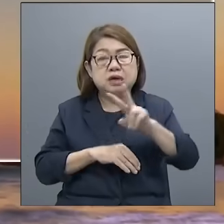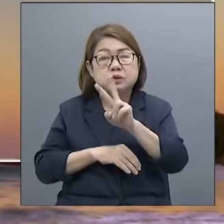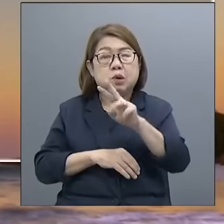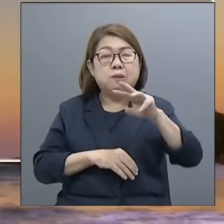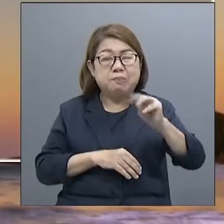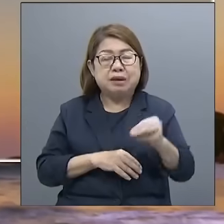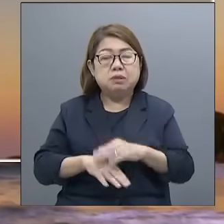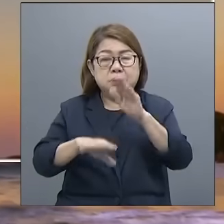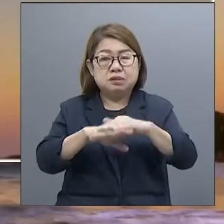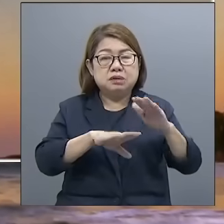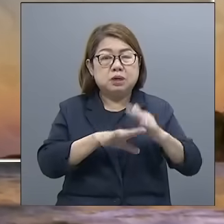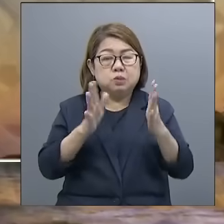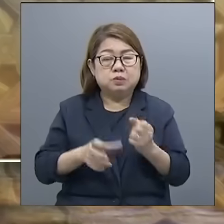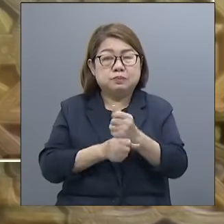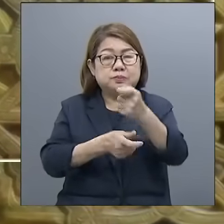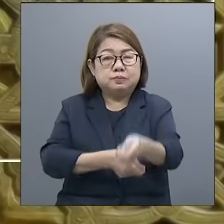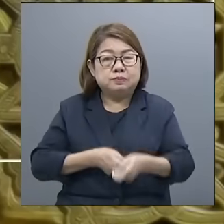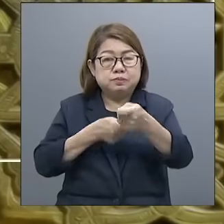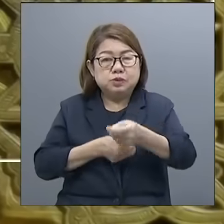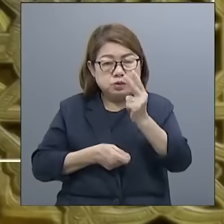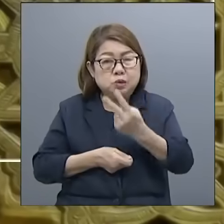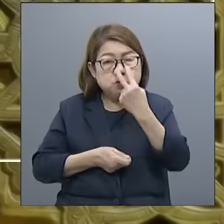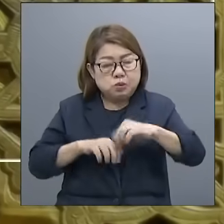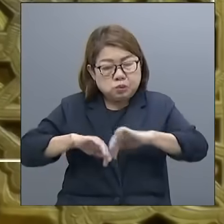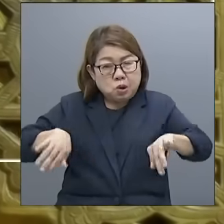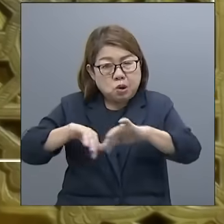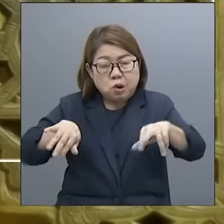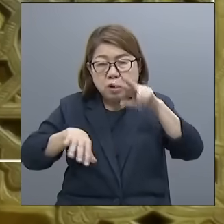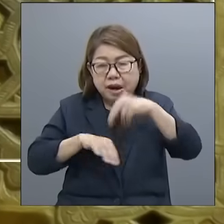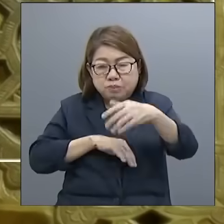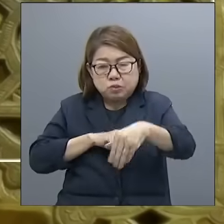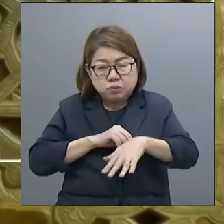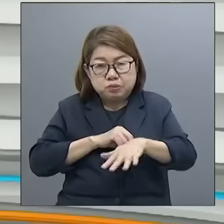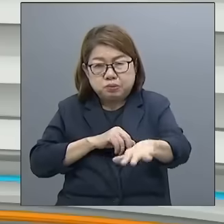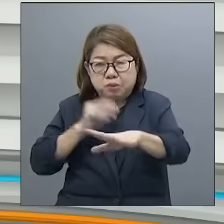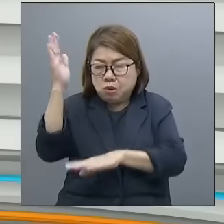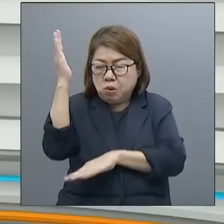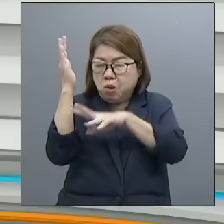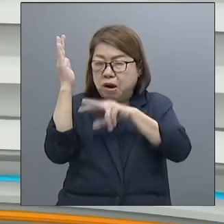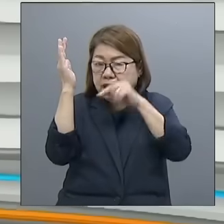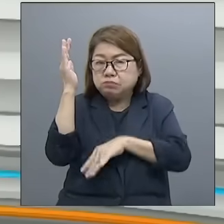ขอให้เกษตรกรระวังและดูแลระบบระบายน้ำให้มีประสิทธิภาพเพื่อป้องกันน้ำท่วมขังนะคะและกลับมา